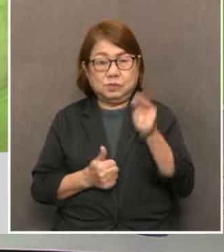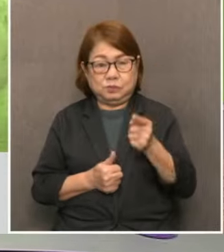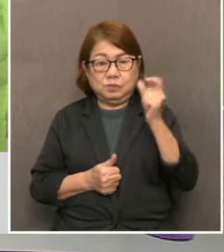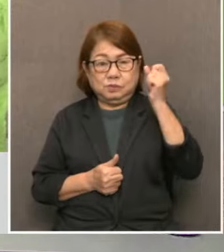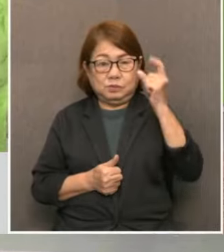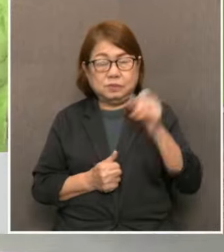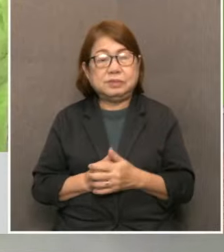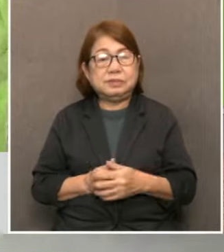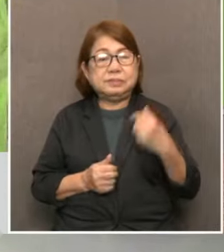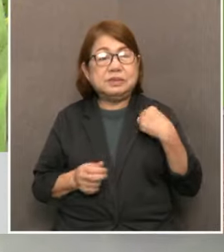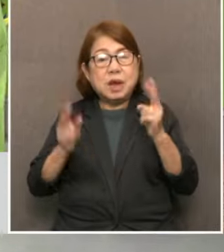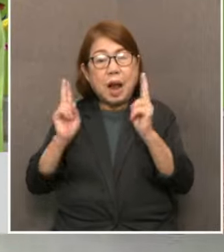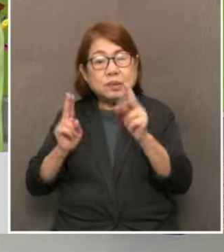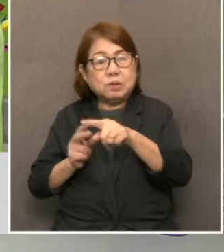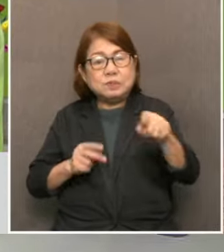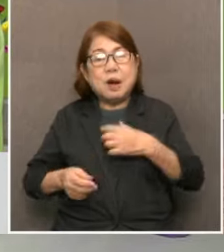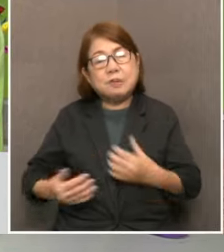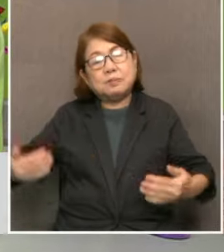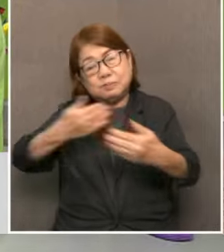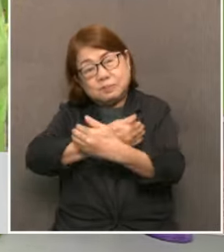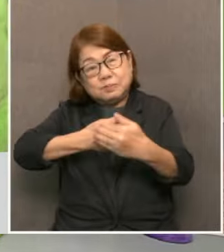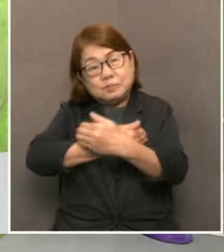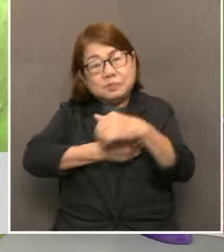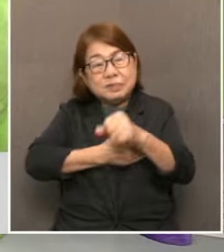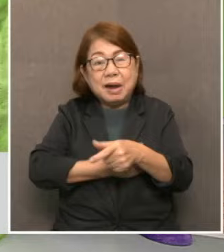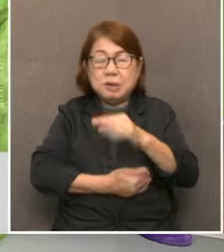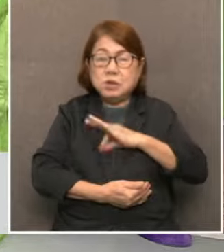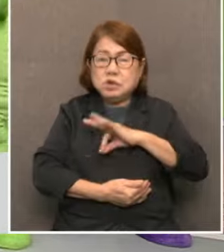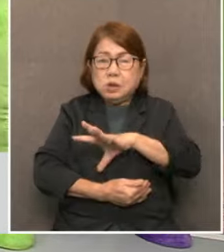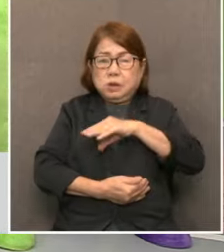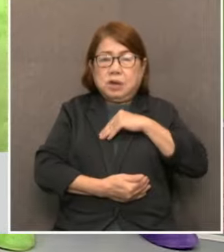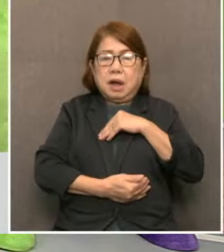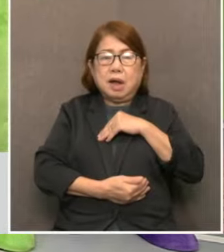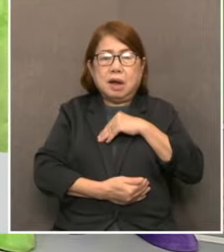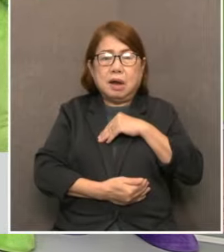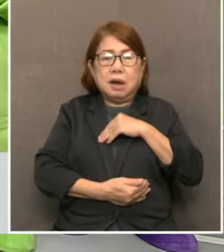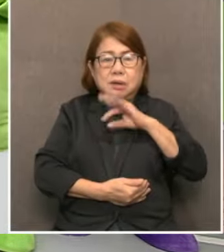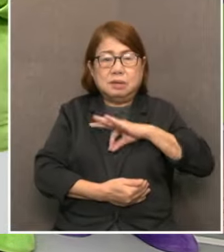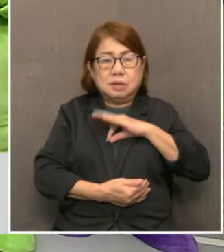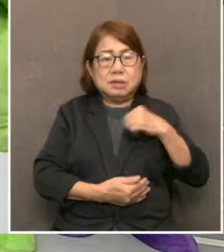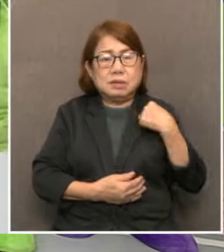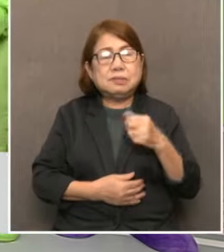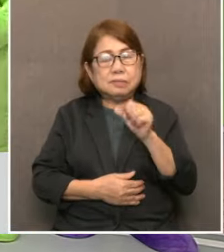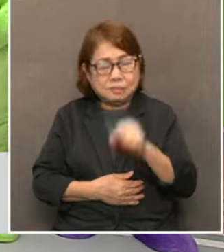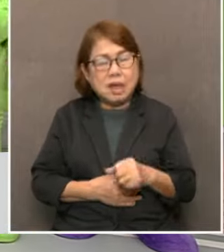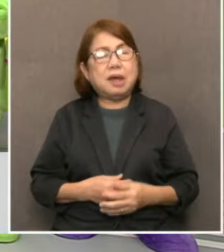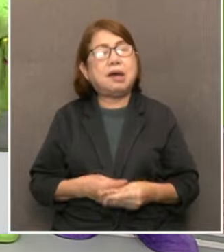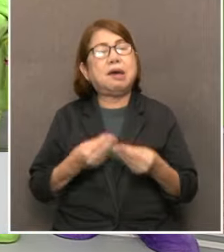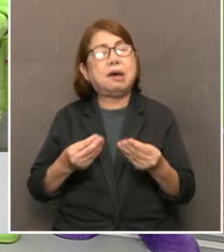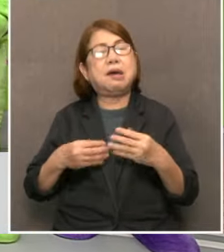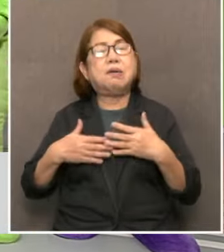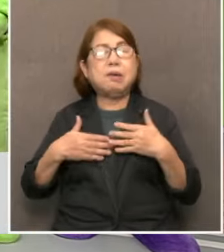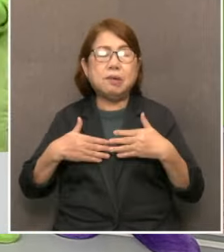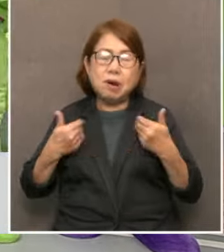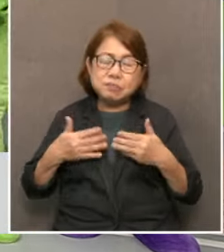มีตัวเททับบี้อย่างเงี้ยทุกคนอยากจะกอดใช่มั้ยครับขออนุญาตก่อนกมีพลังมั้ยคะได้รับพลังเลยใช่มั้คไม่แงว่าการแจกจ่ายความรักความ